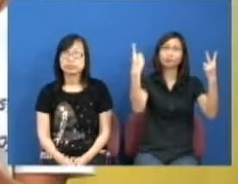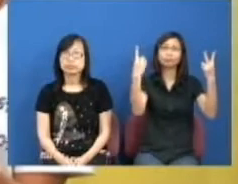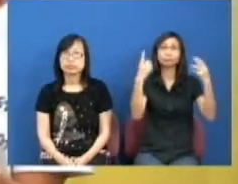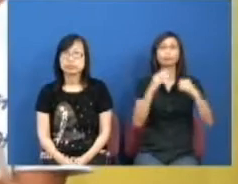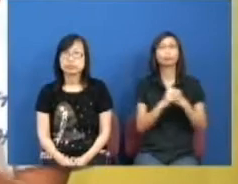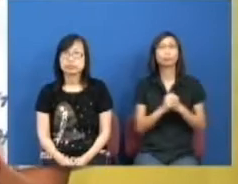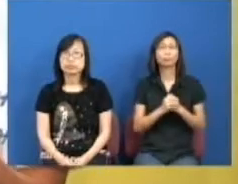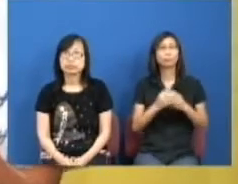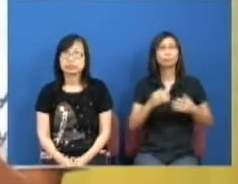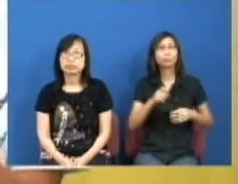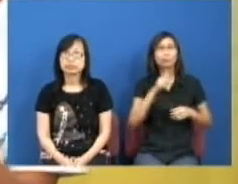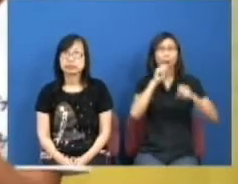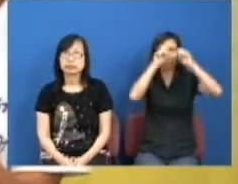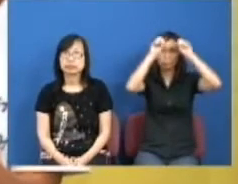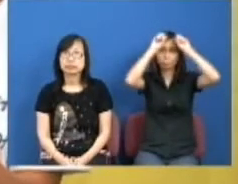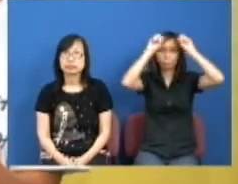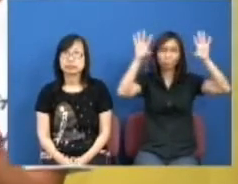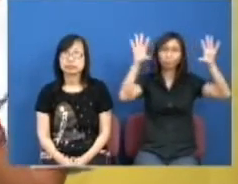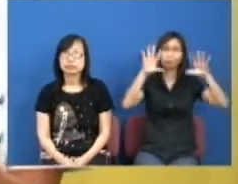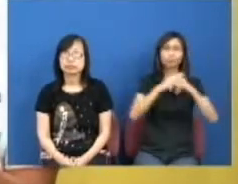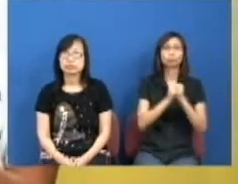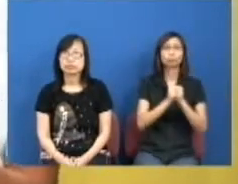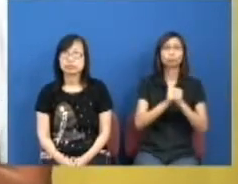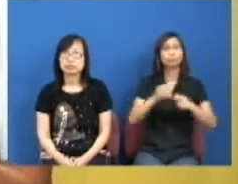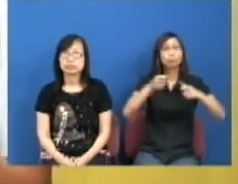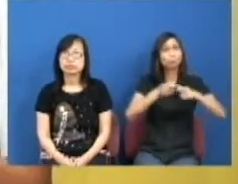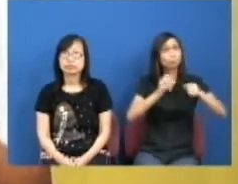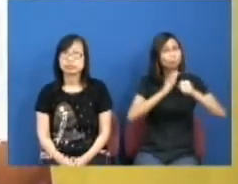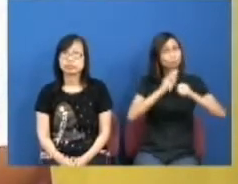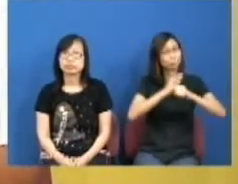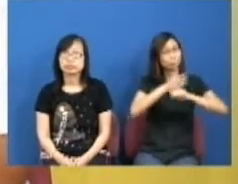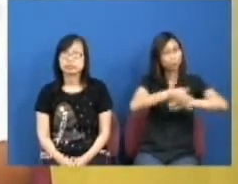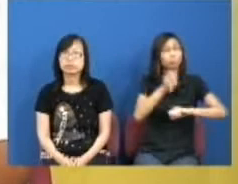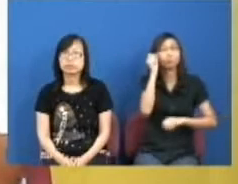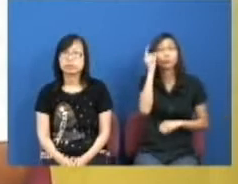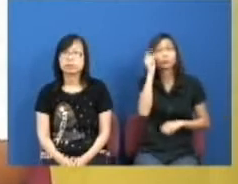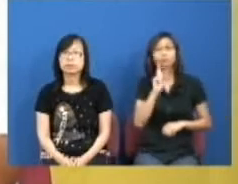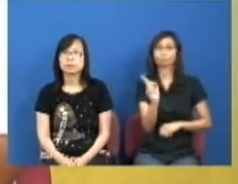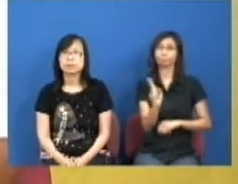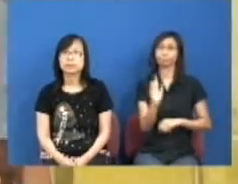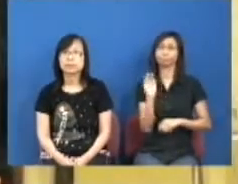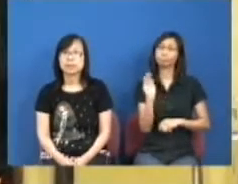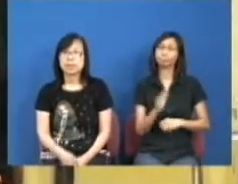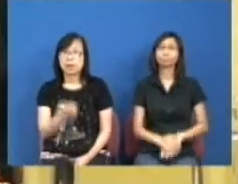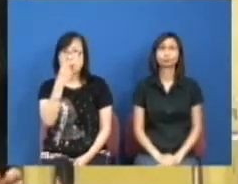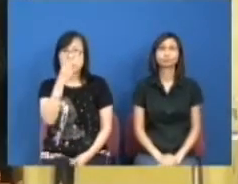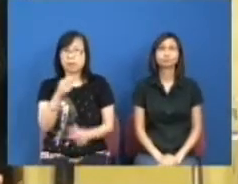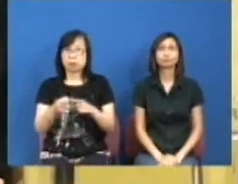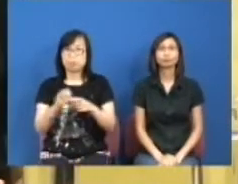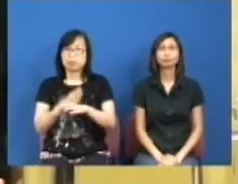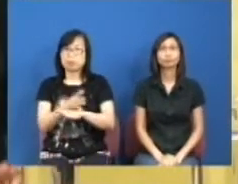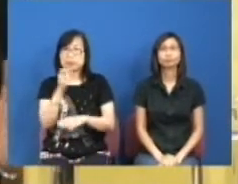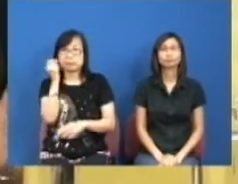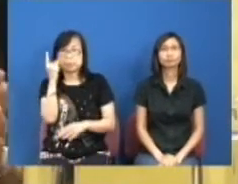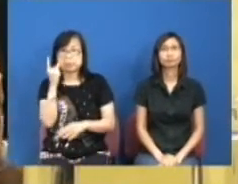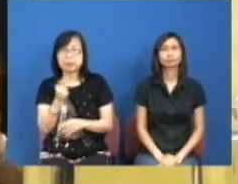究竟能唔能夠發揮到或者反映到一個公民社會嘅一個特質呢？ 我諗香港公民社會的特質咧，